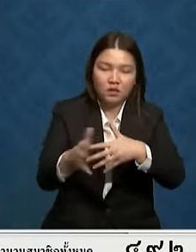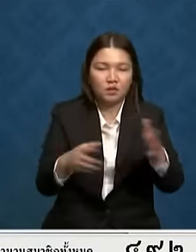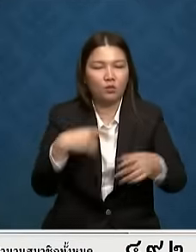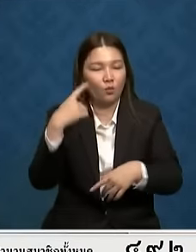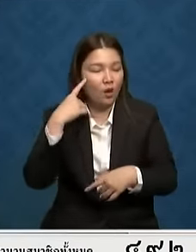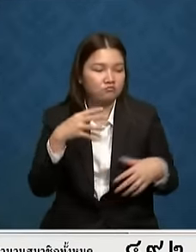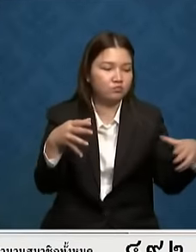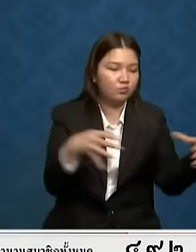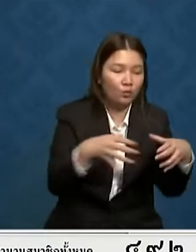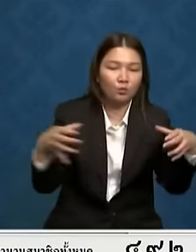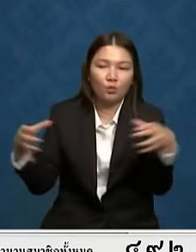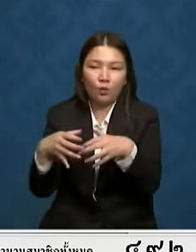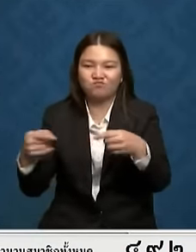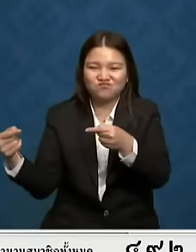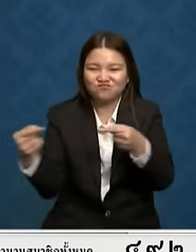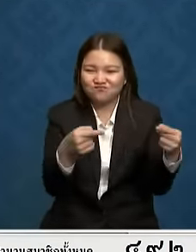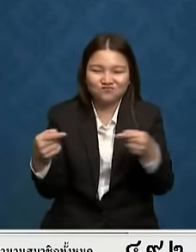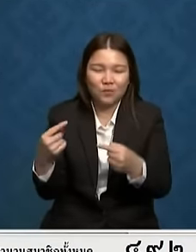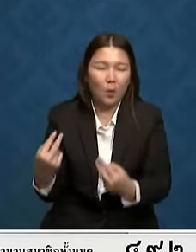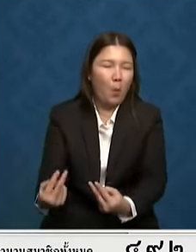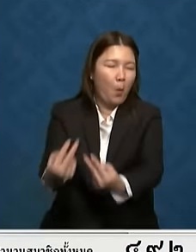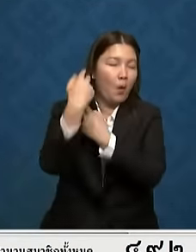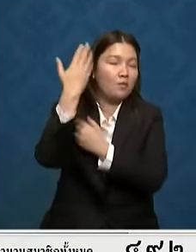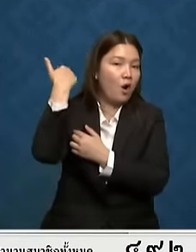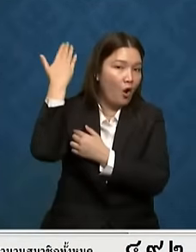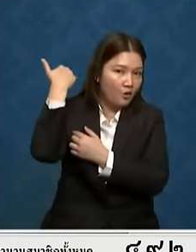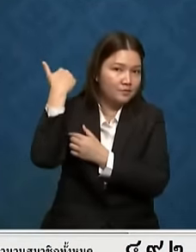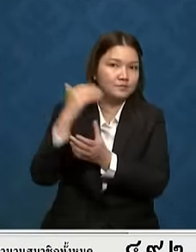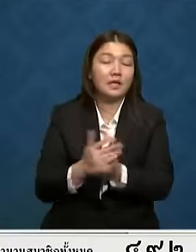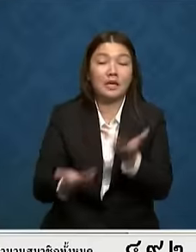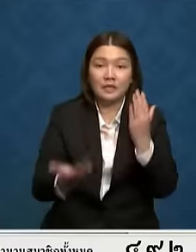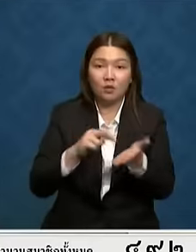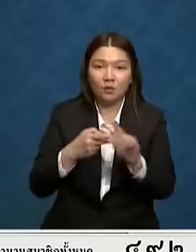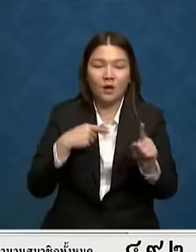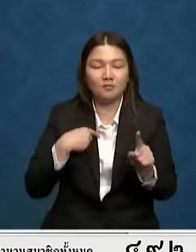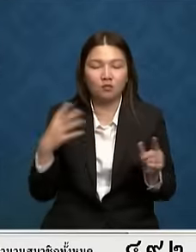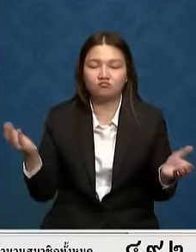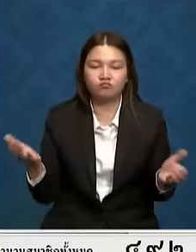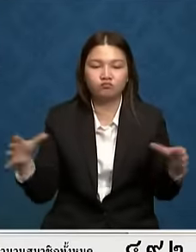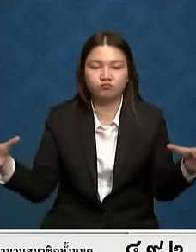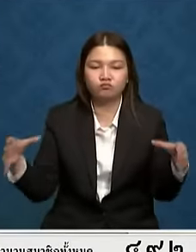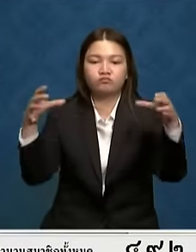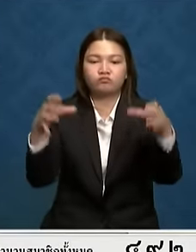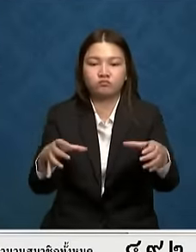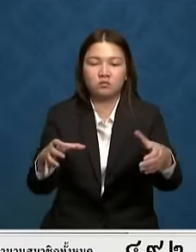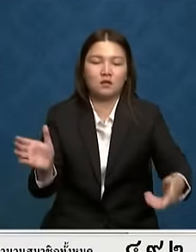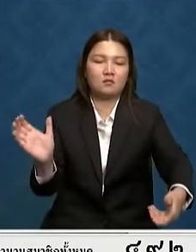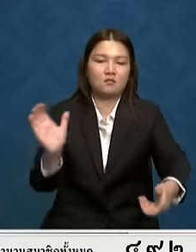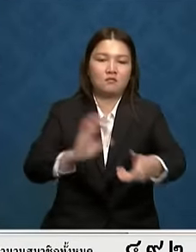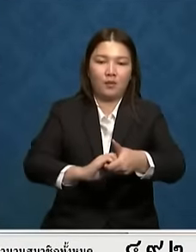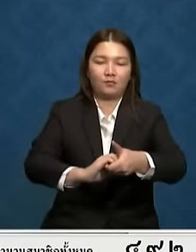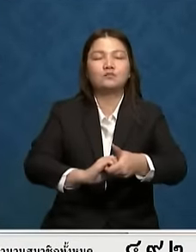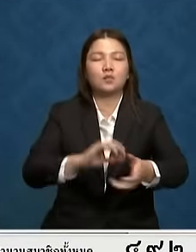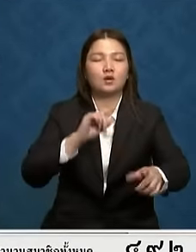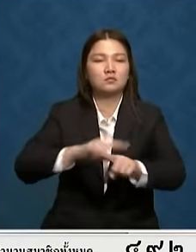การเมืองในอดีตทั้งหมดพร้อมทั้งเรื่องการปองดองและเรื่องอื่นๆที่เกี่ยว